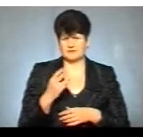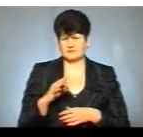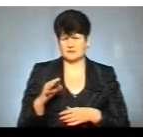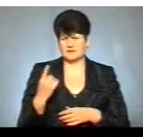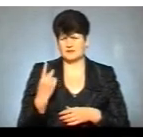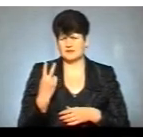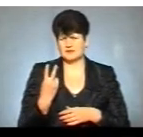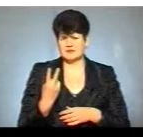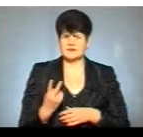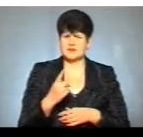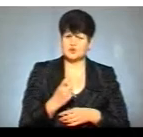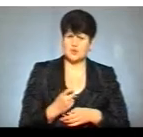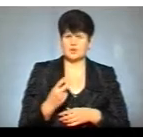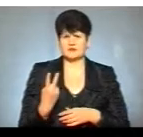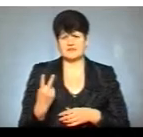100, дві